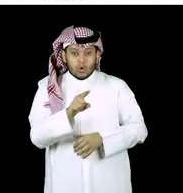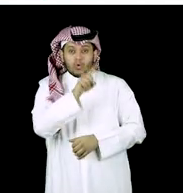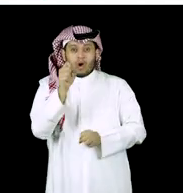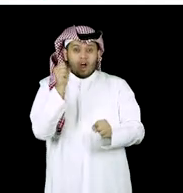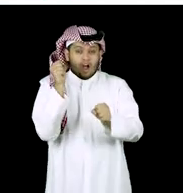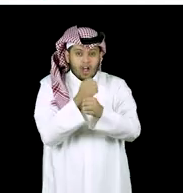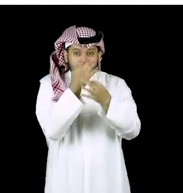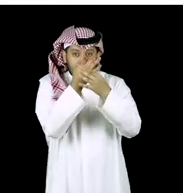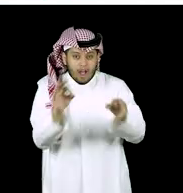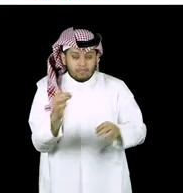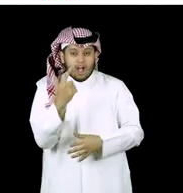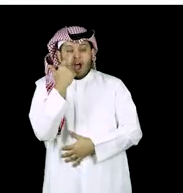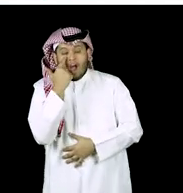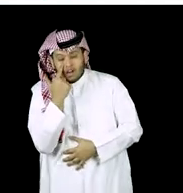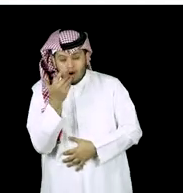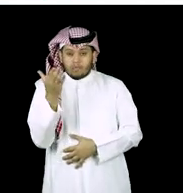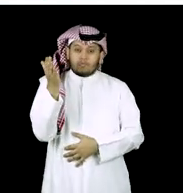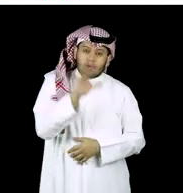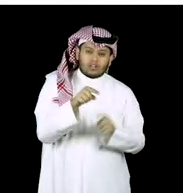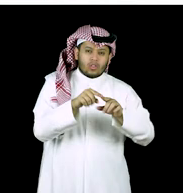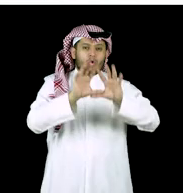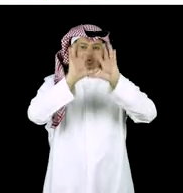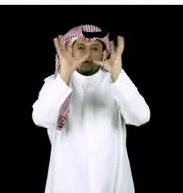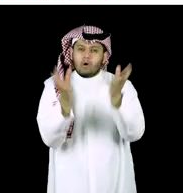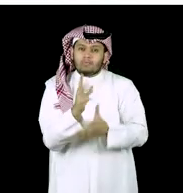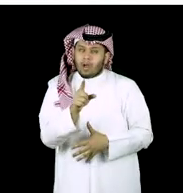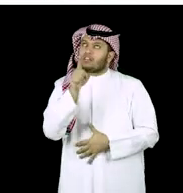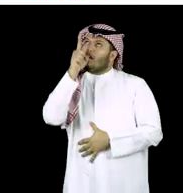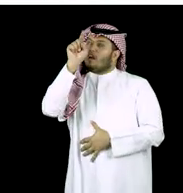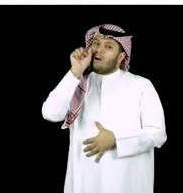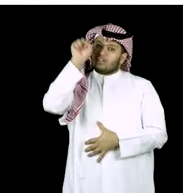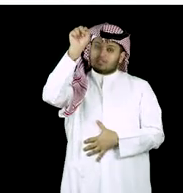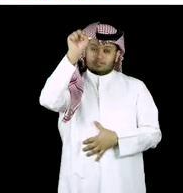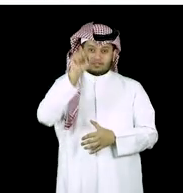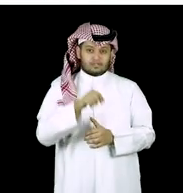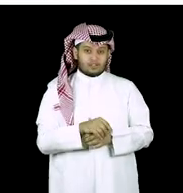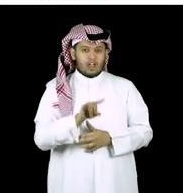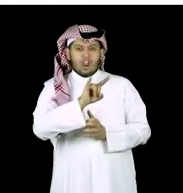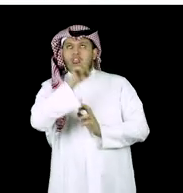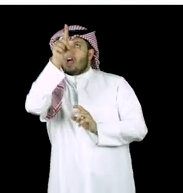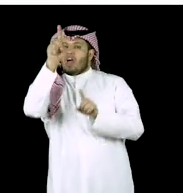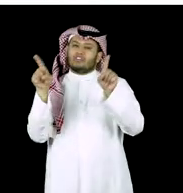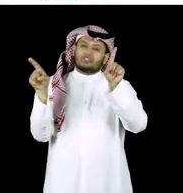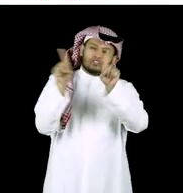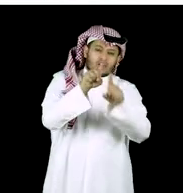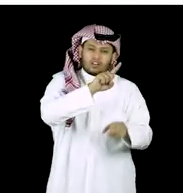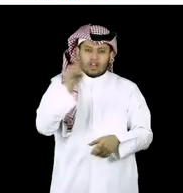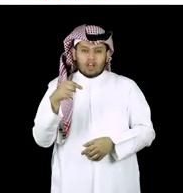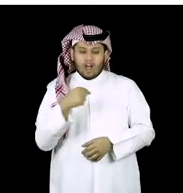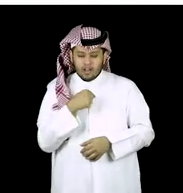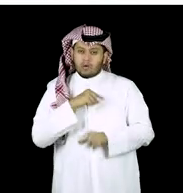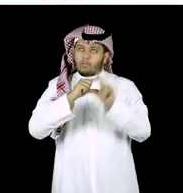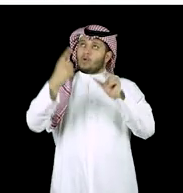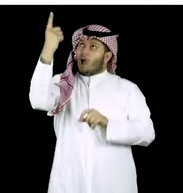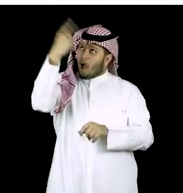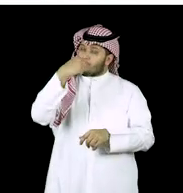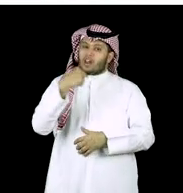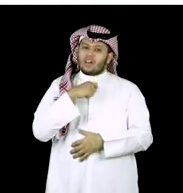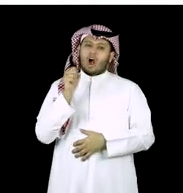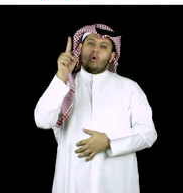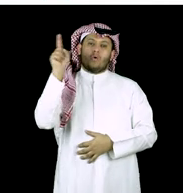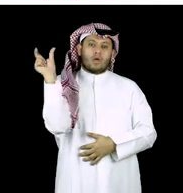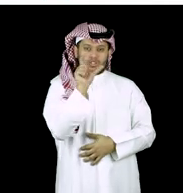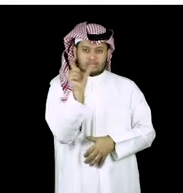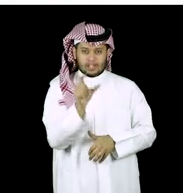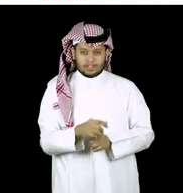ونسكي ومحياي ومماتي لله رب العالمين لا شريك له وبذلك أمرت وأنا أول